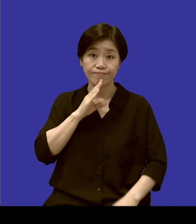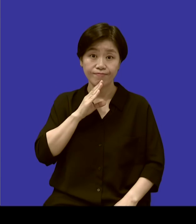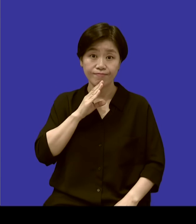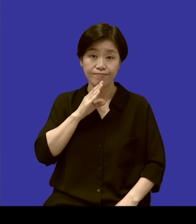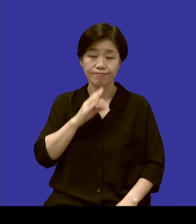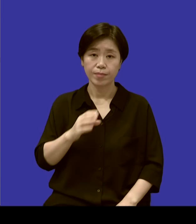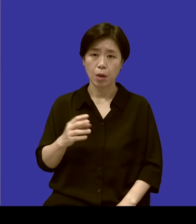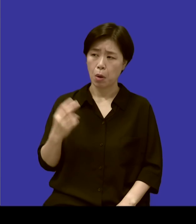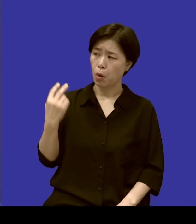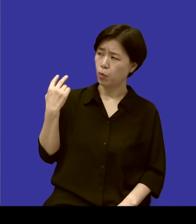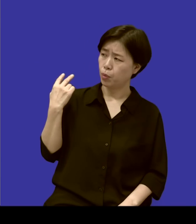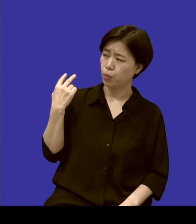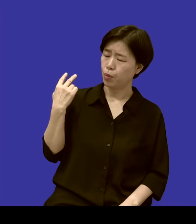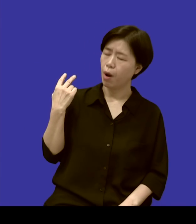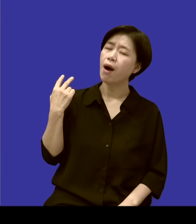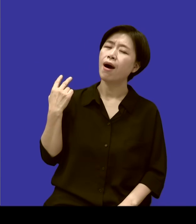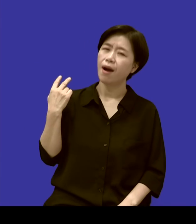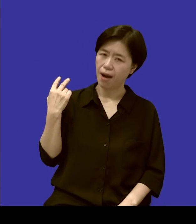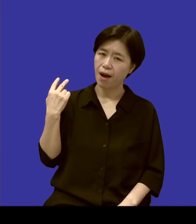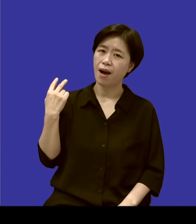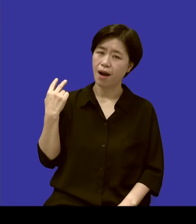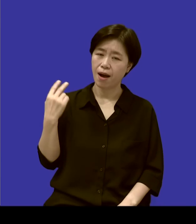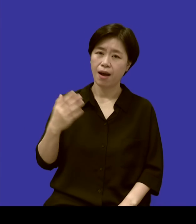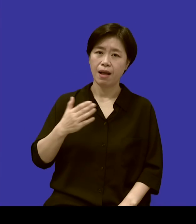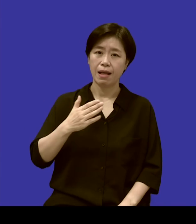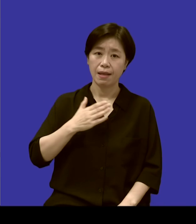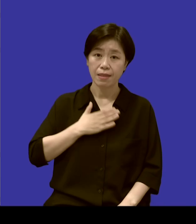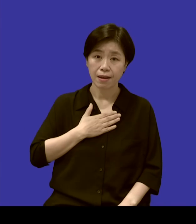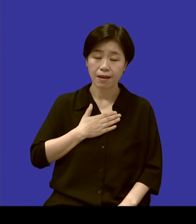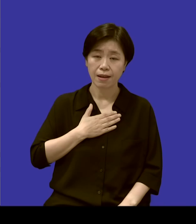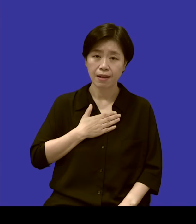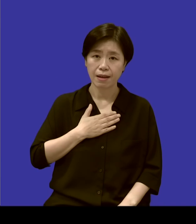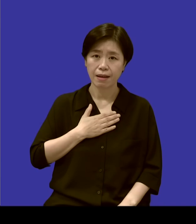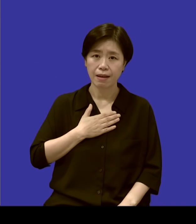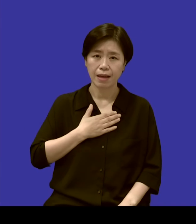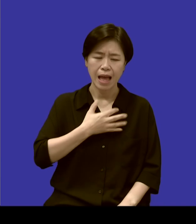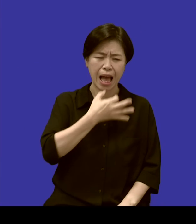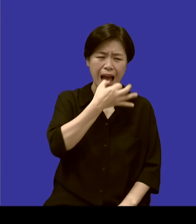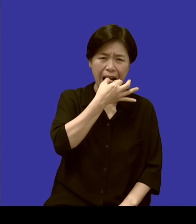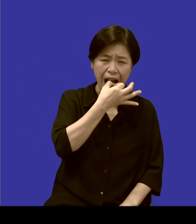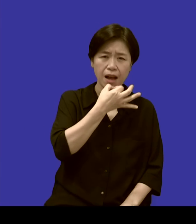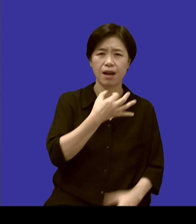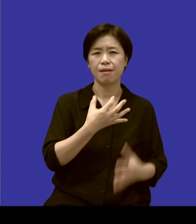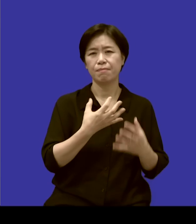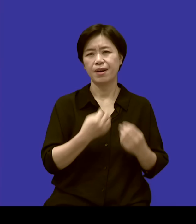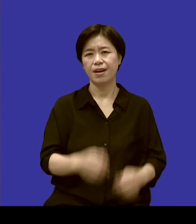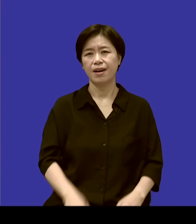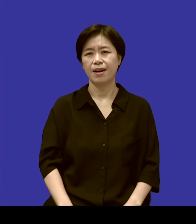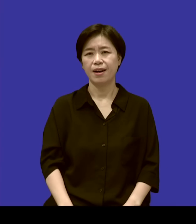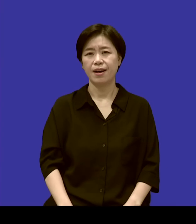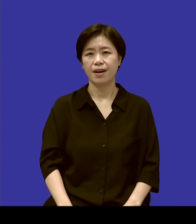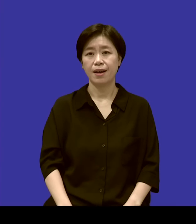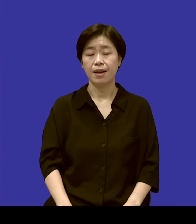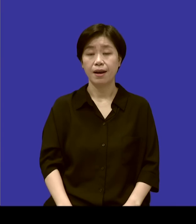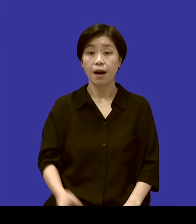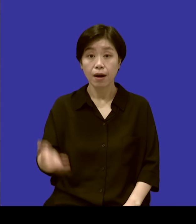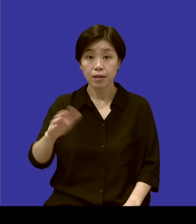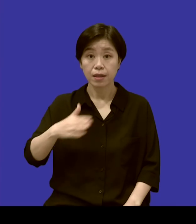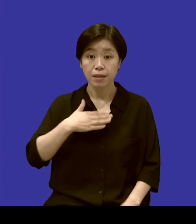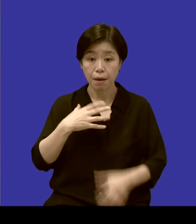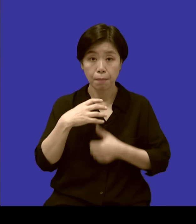것들이 결론은 나밖에 모르는 나를 통해서 나보다 더 힘든 자들, 나보다 더 고통받는